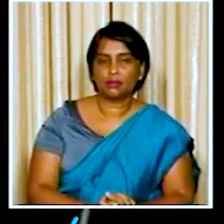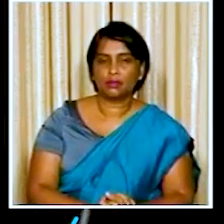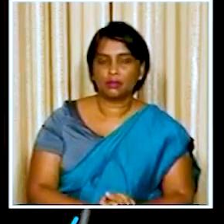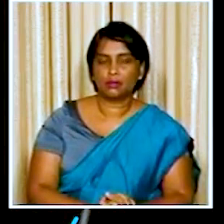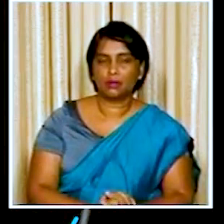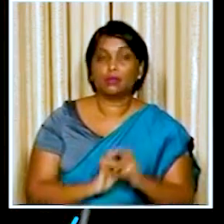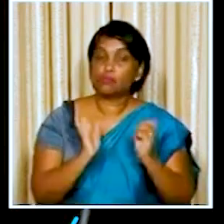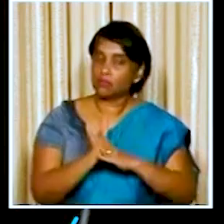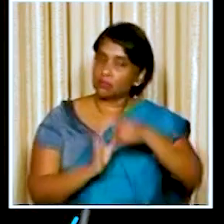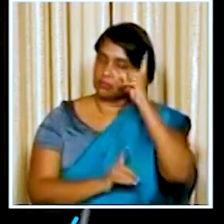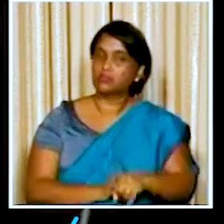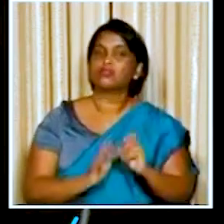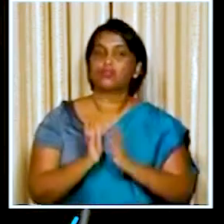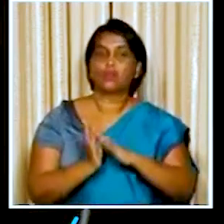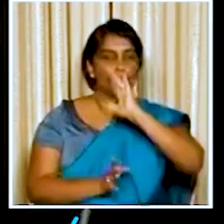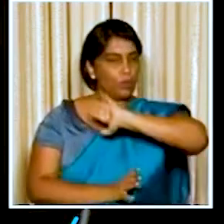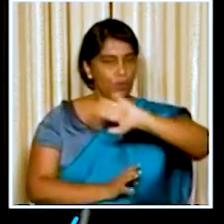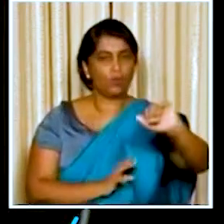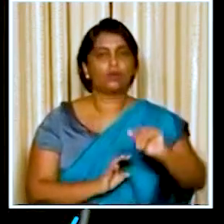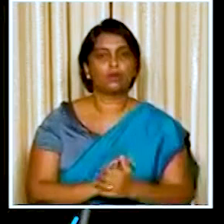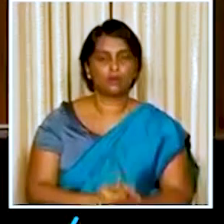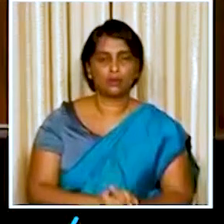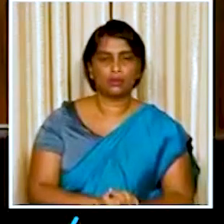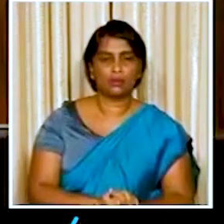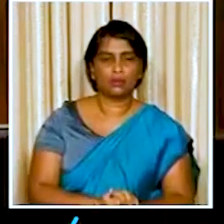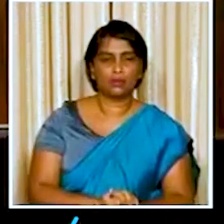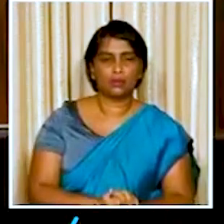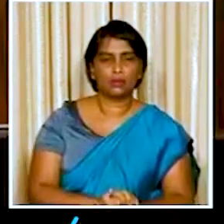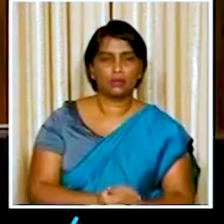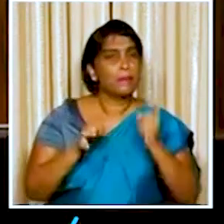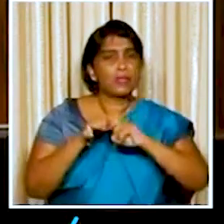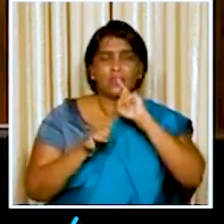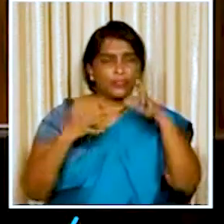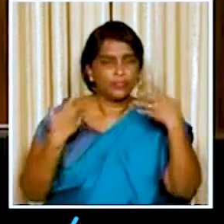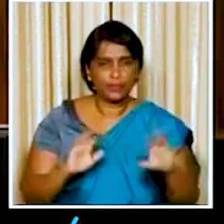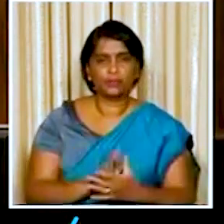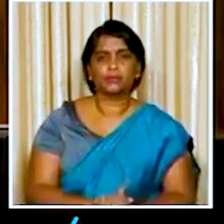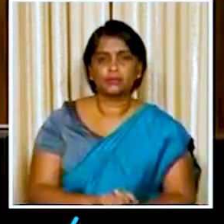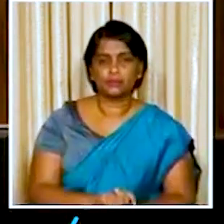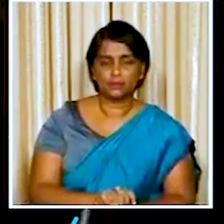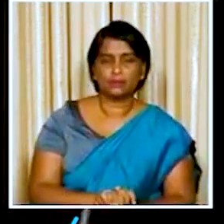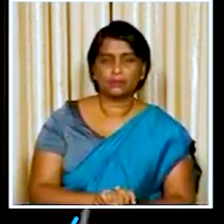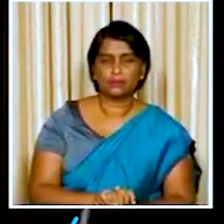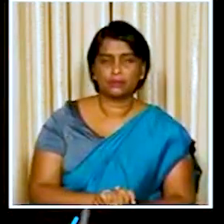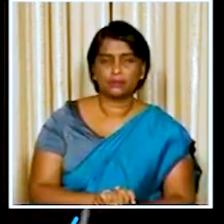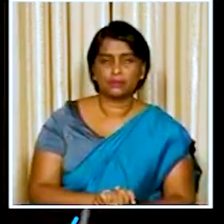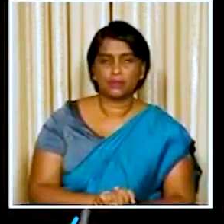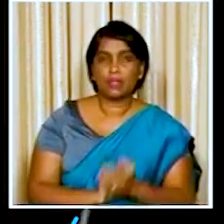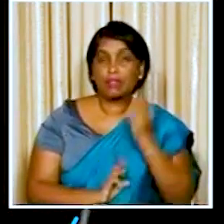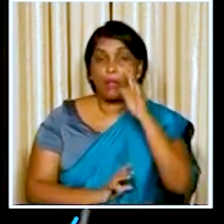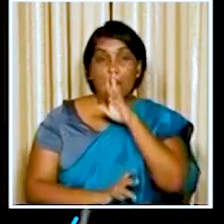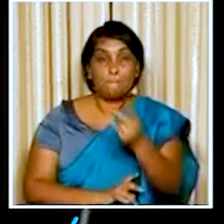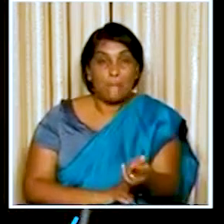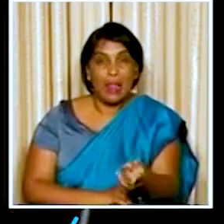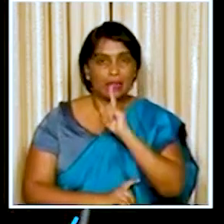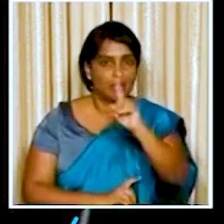අනිවාර්යයෙන්ම කමිටුවට වරප්‍රසාද කමිටුවට හරි ඒක මමයි තීන්දු කරන්නේ ඔබතුමගේ ප්‍රශ්න කිලි ඉවරද හොඳයි කාන්තාවන්ට බැල්ලියෝ කියන්න බෑ මේක